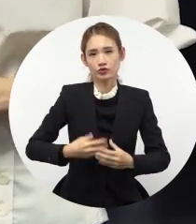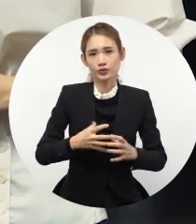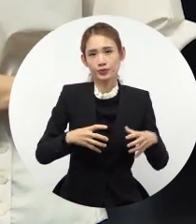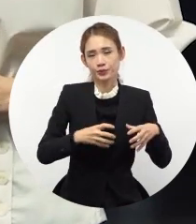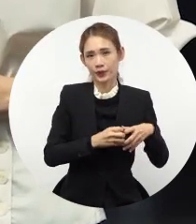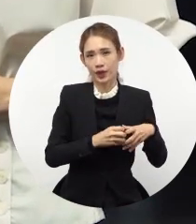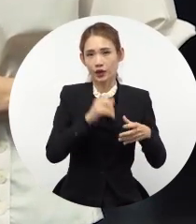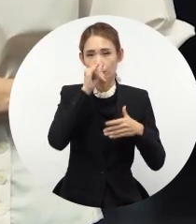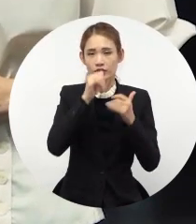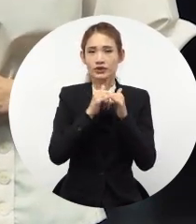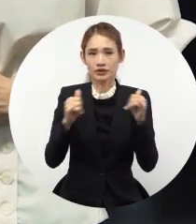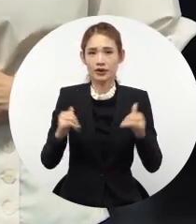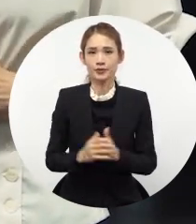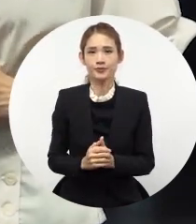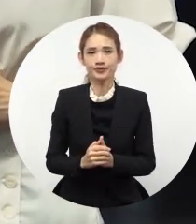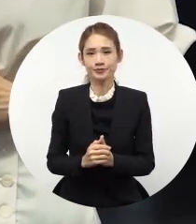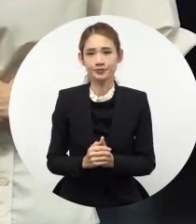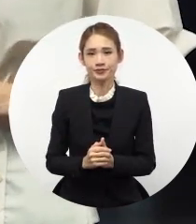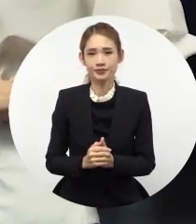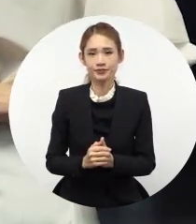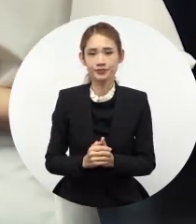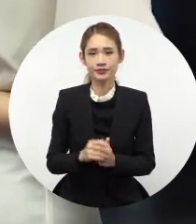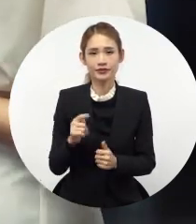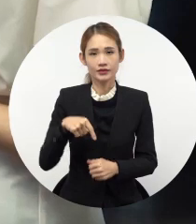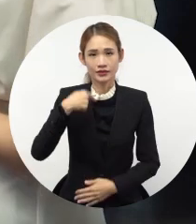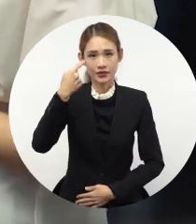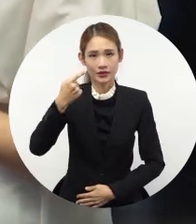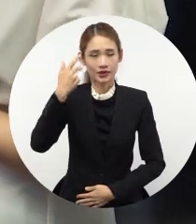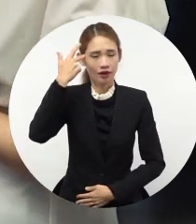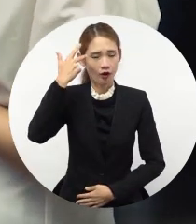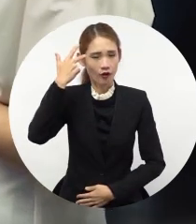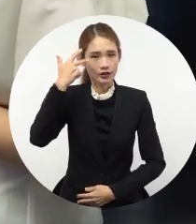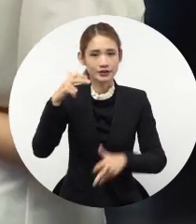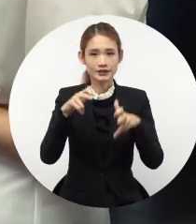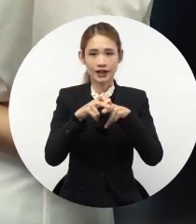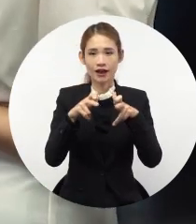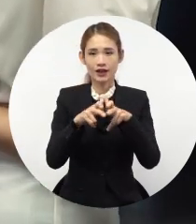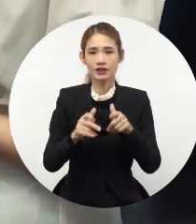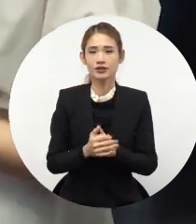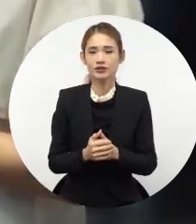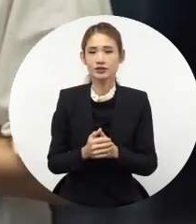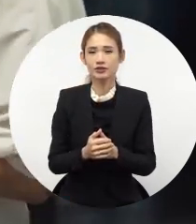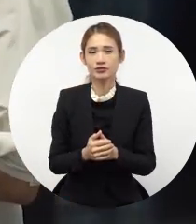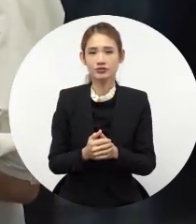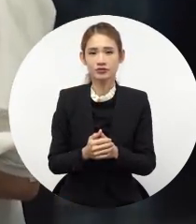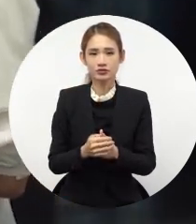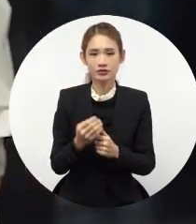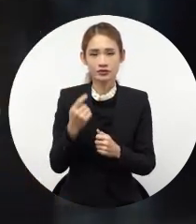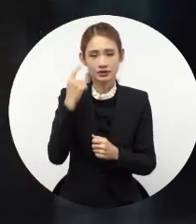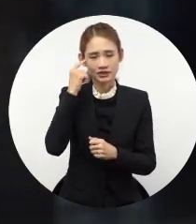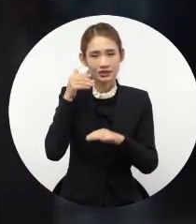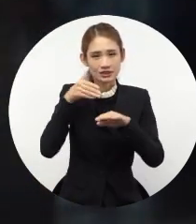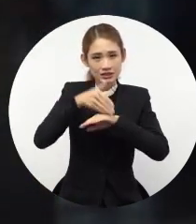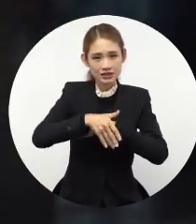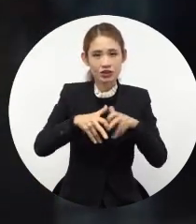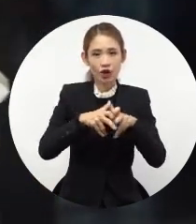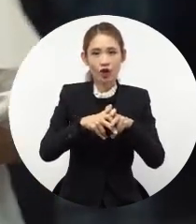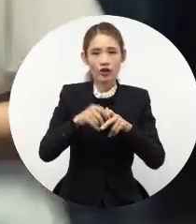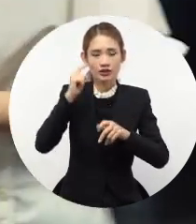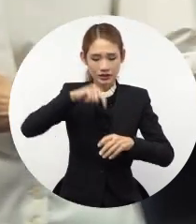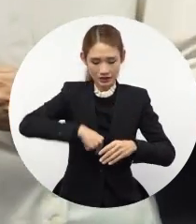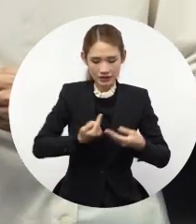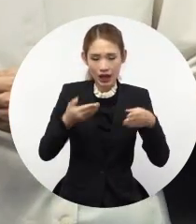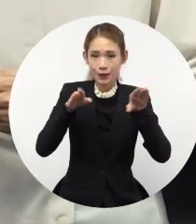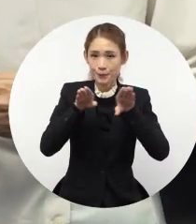경우를 이야기합니다. 다음은 정신적 장애입니다. 지적 장애와 자폐성 장애는